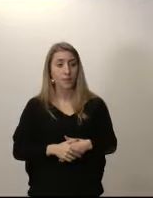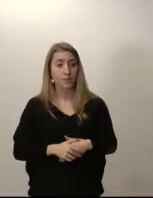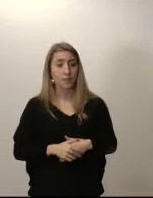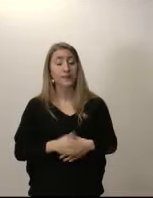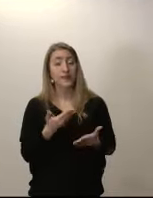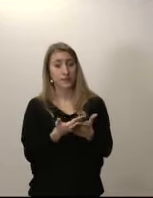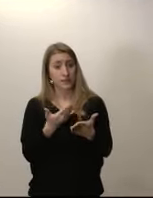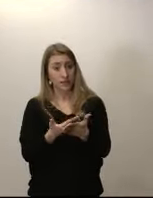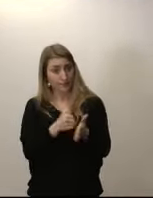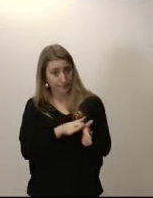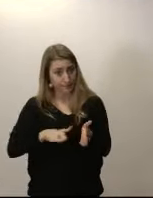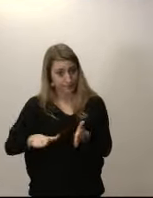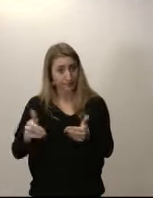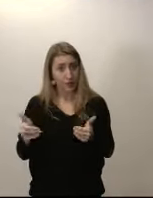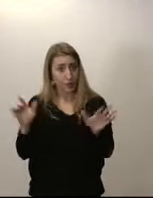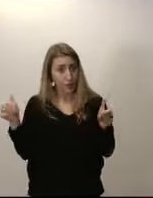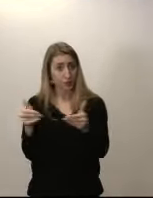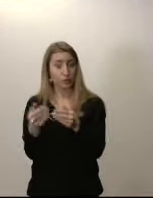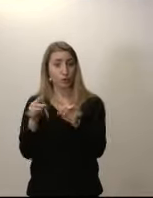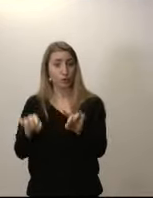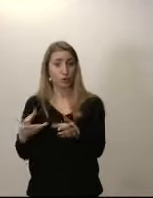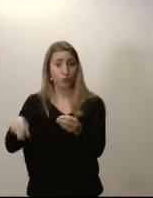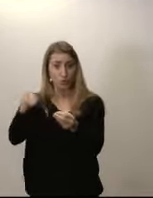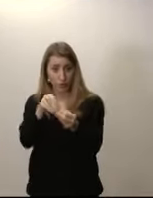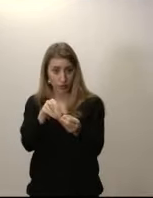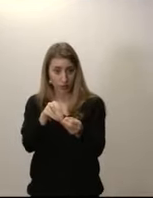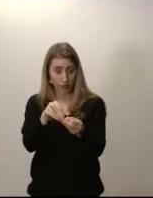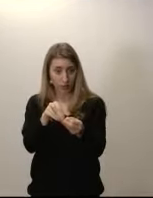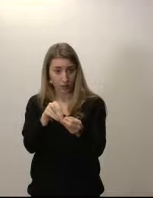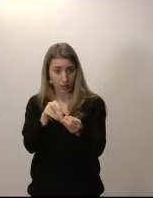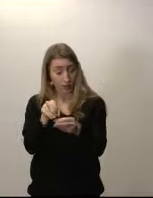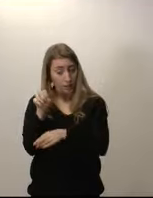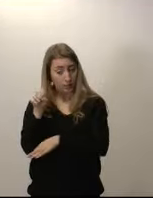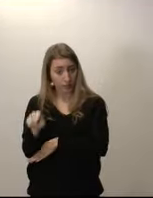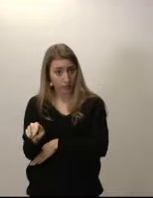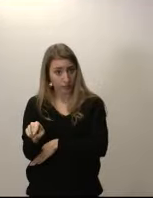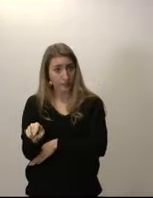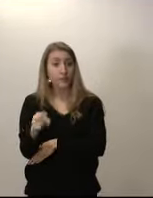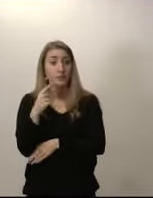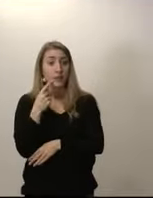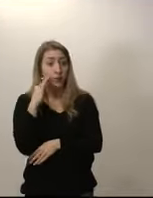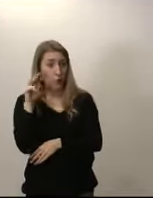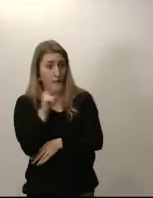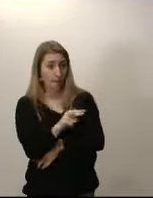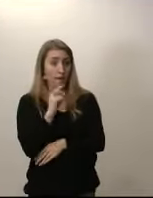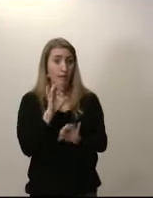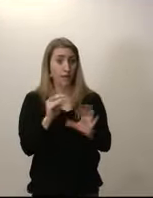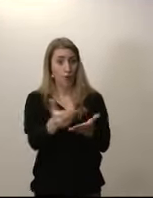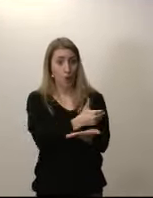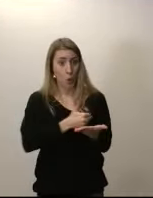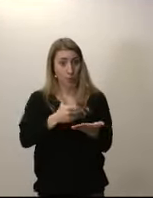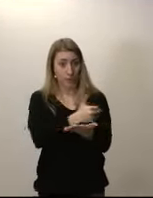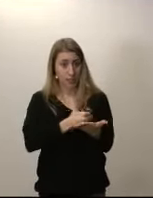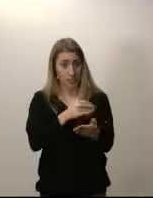budget supplémentaire. Voilà. Alors, ce budget supplémentaire, donc, dans les recettes, ben, comporte la reprise